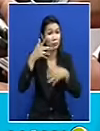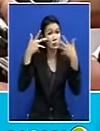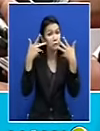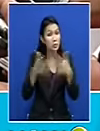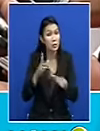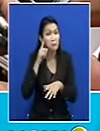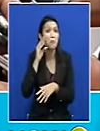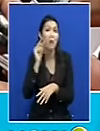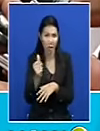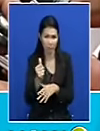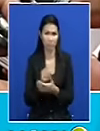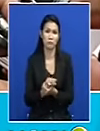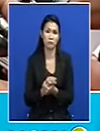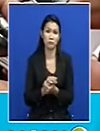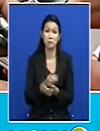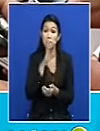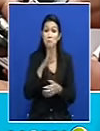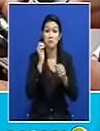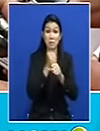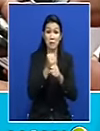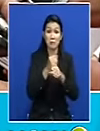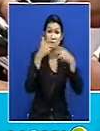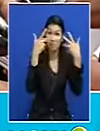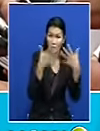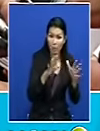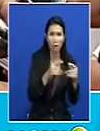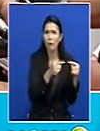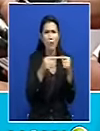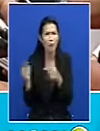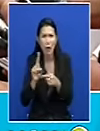ในเวลาเท่าไหร่แล้วเมื่อเสร็จแล้วทำยังไงต่อ4ประเด็นเท่านั้น